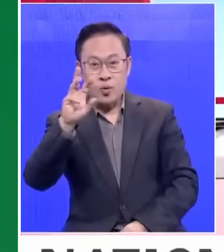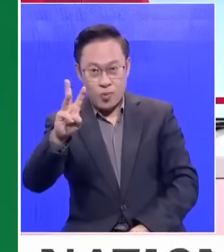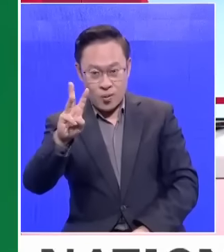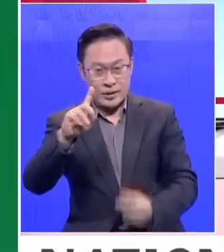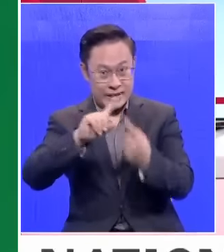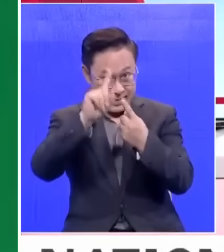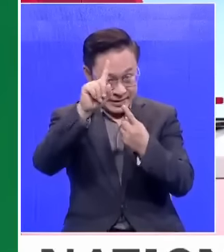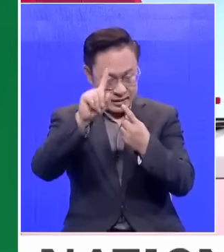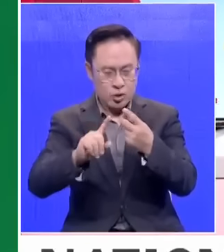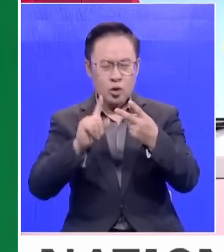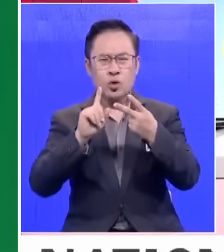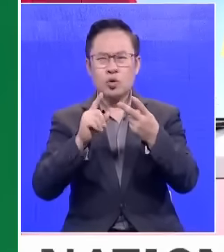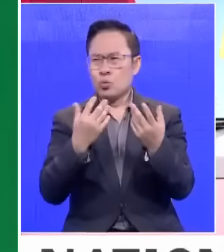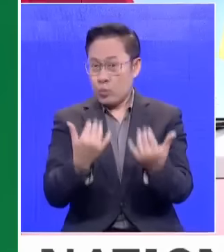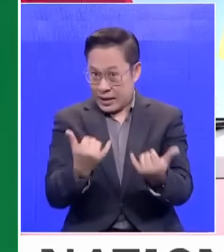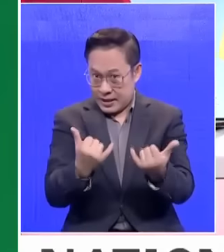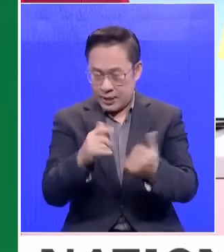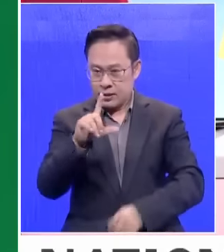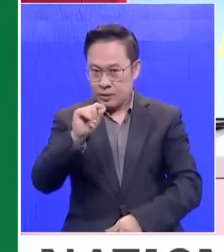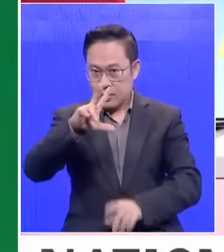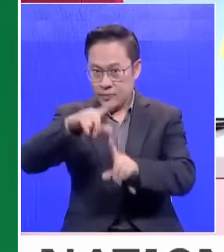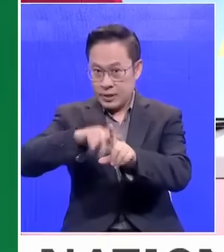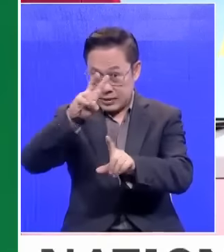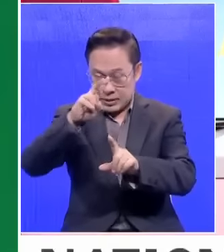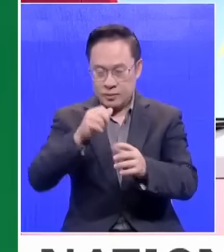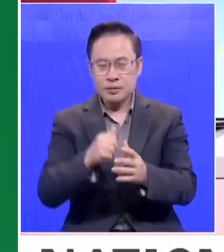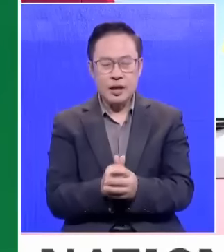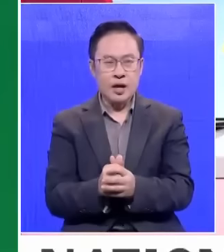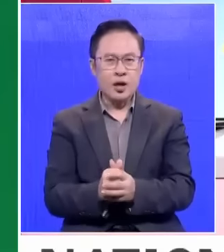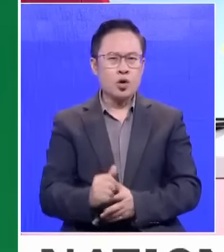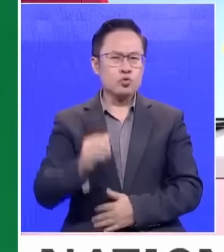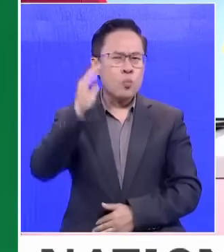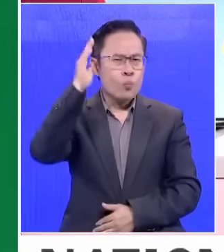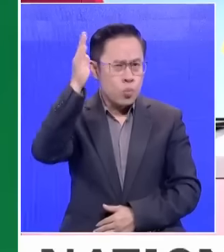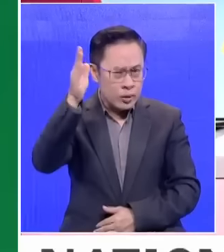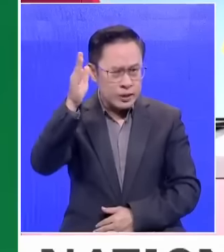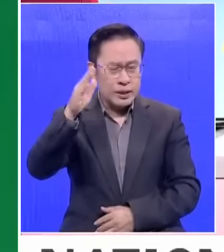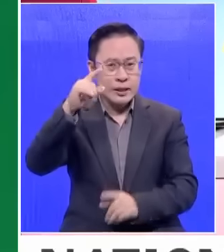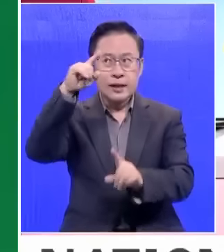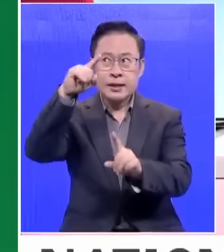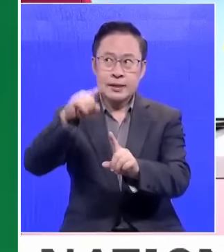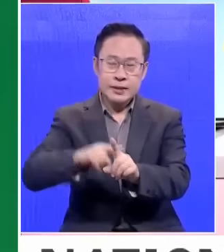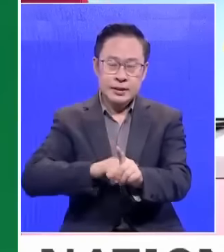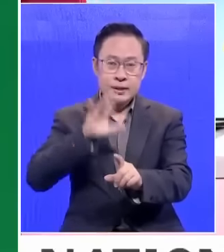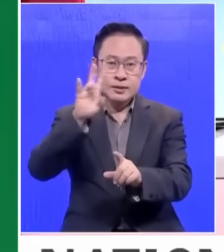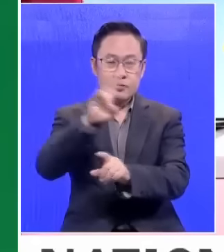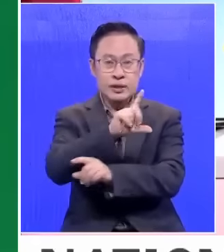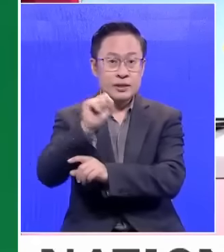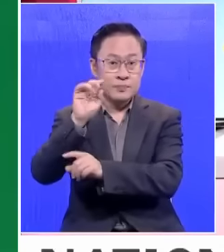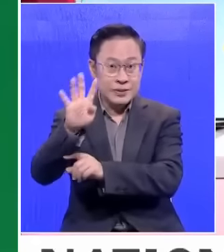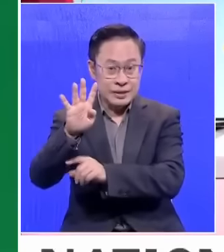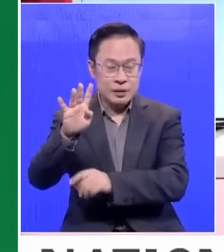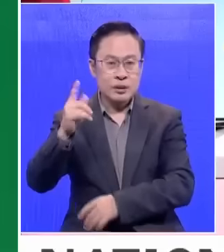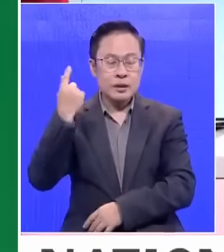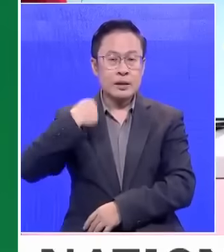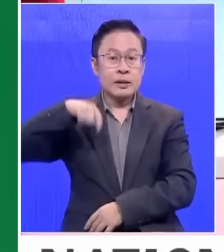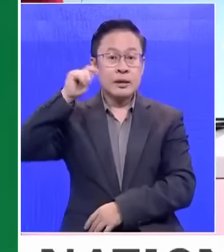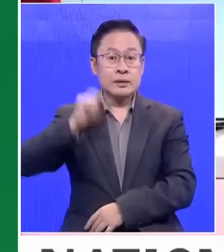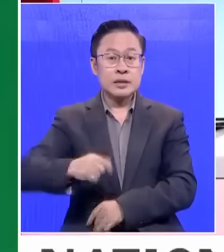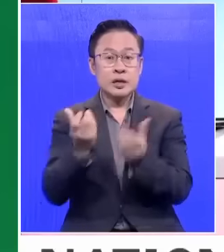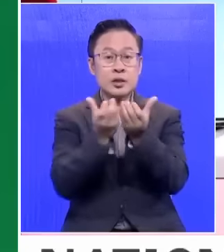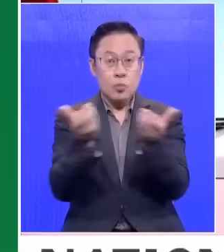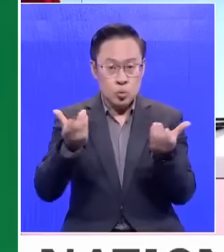ฎาคมต้องรอดูว่าทิศทางคดีท่านนายกเศรษฐาจะไปทางไหนศาลท่านจะว่ายังไงแต่ว่าคงยังไม่ใช่คำวินิจฉัย